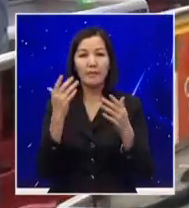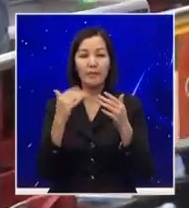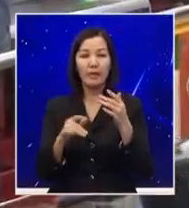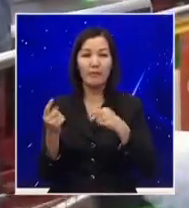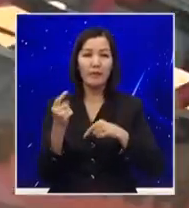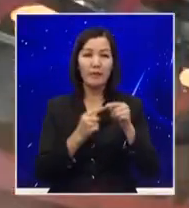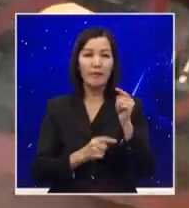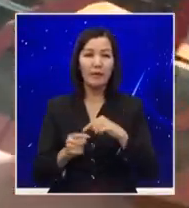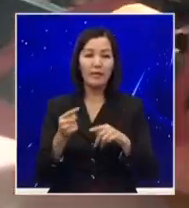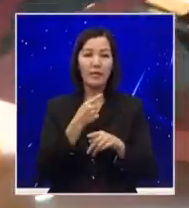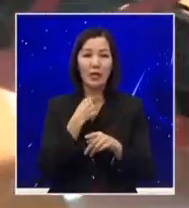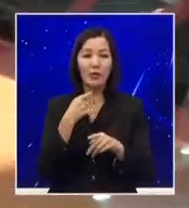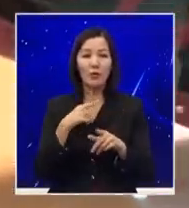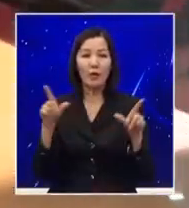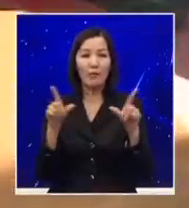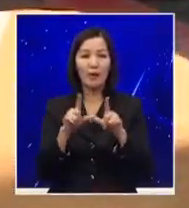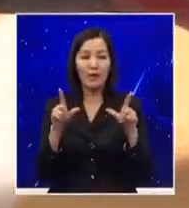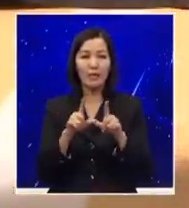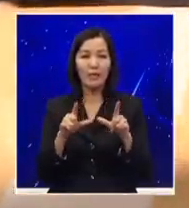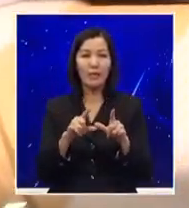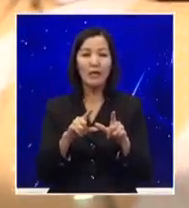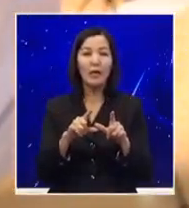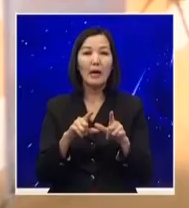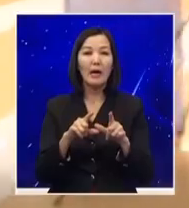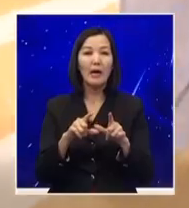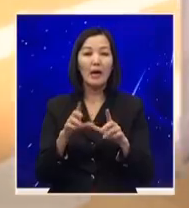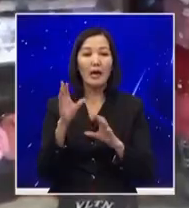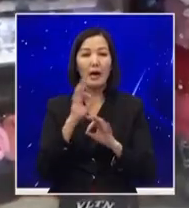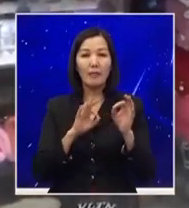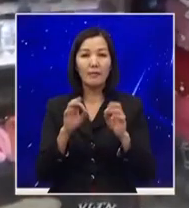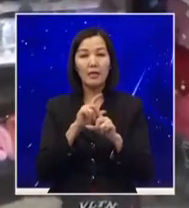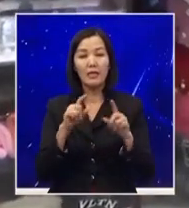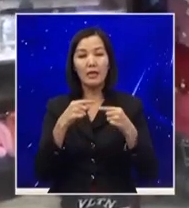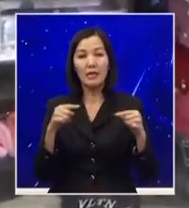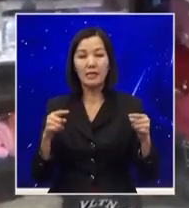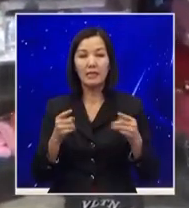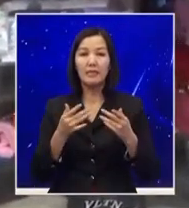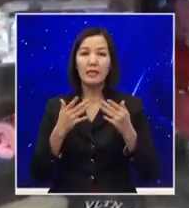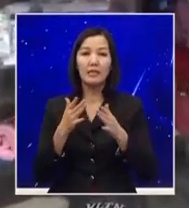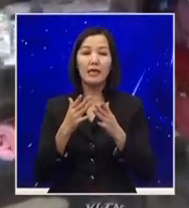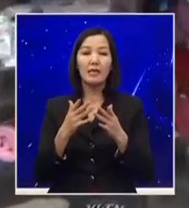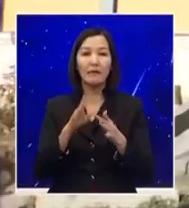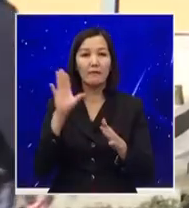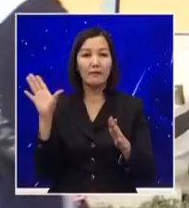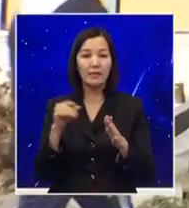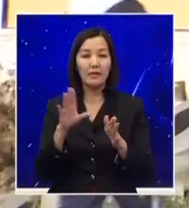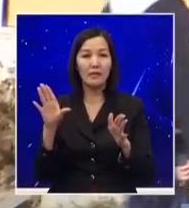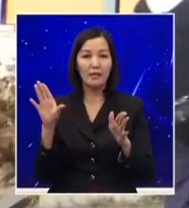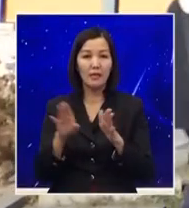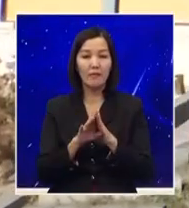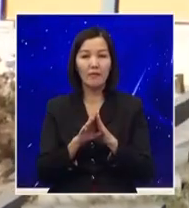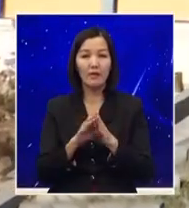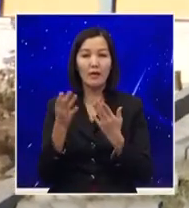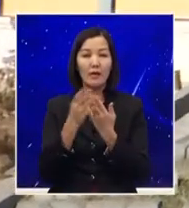областного центра, в том числе магазины, супермаркеты, аптеки и многое другое. Все санитарные требования соблюдаются. Персонал носит маски и перчатки. На